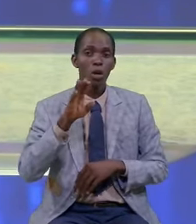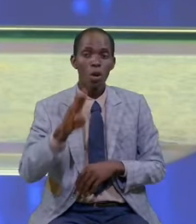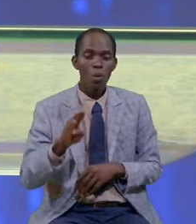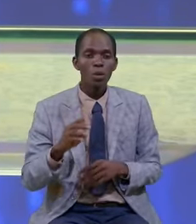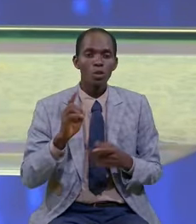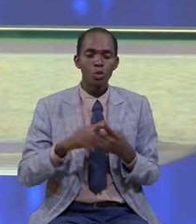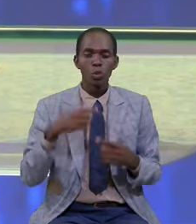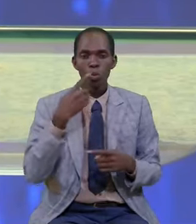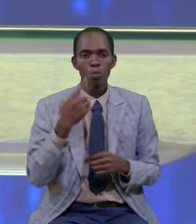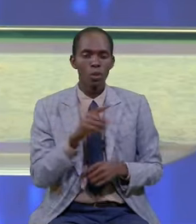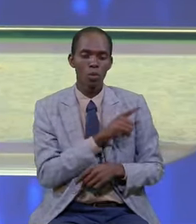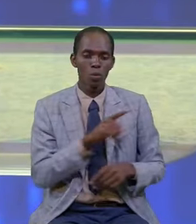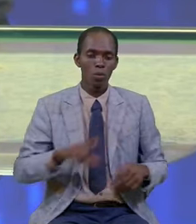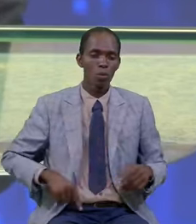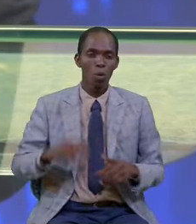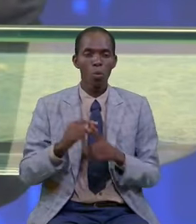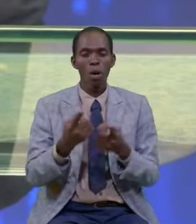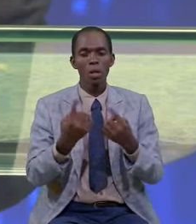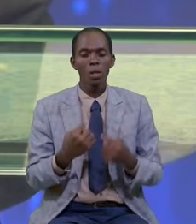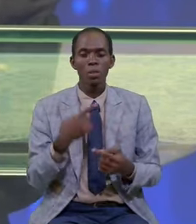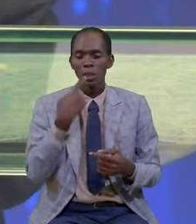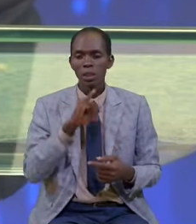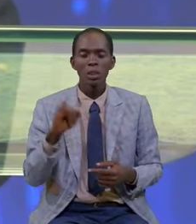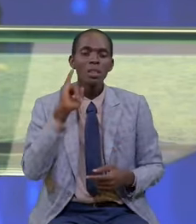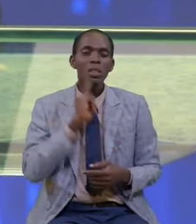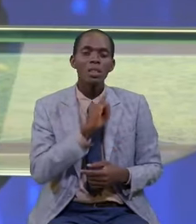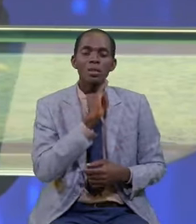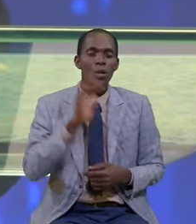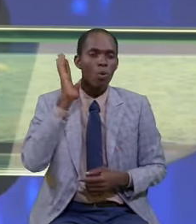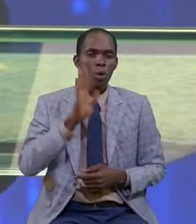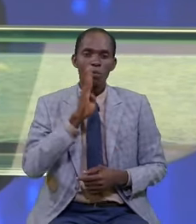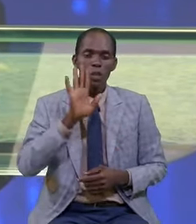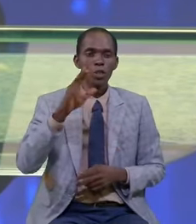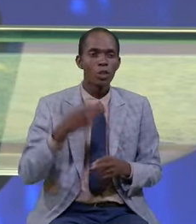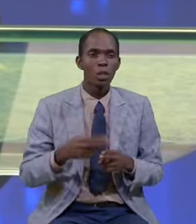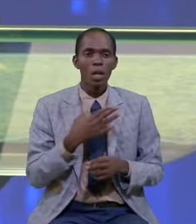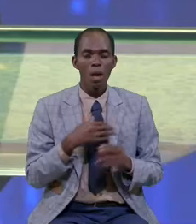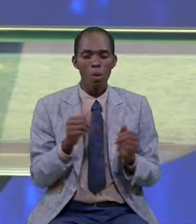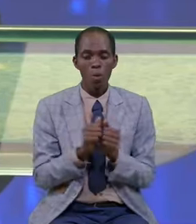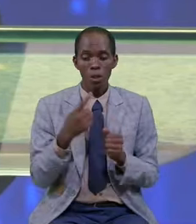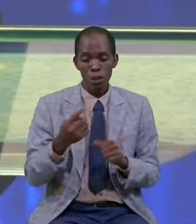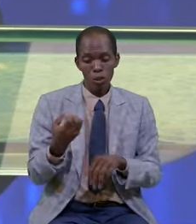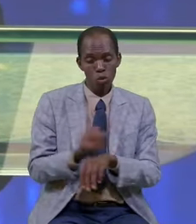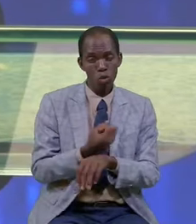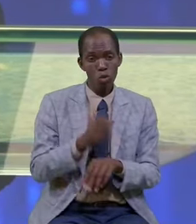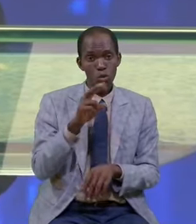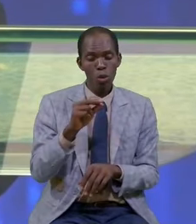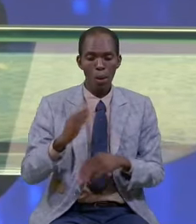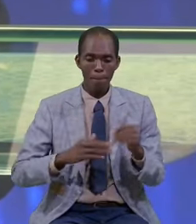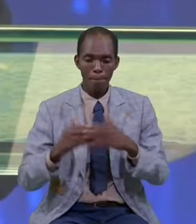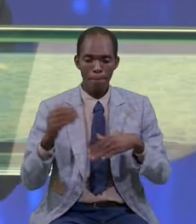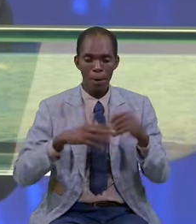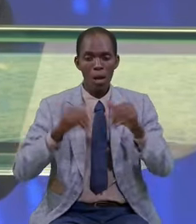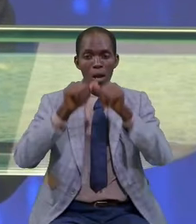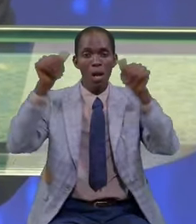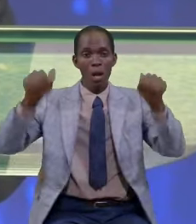Jacob, auxquels l'Éternel avait dit, Israël sera ton nom. Et il bâtit avec ses pierres un